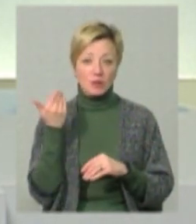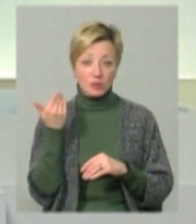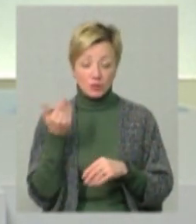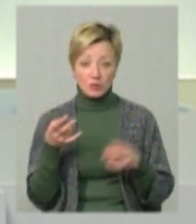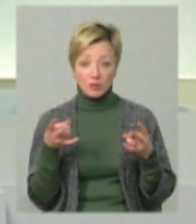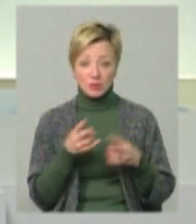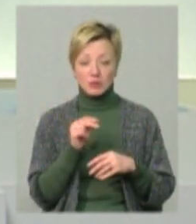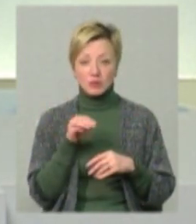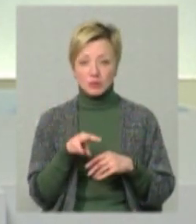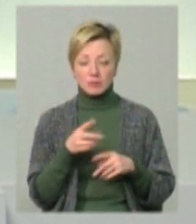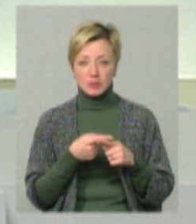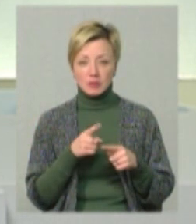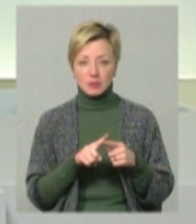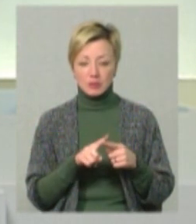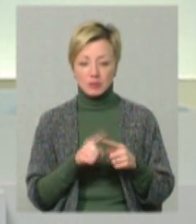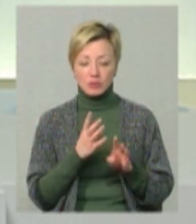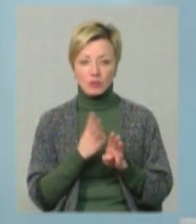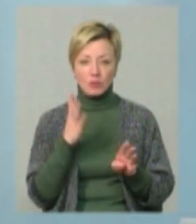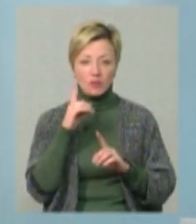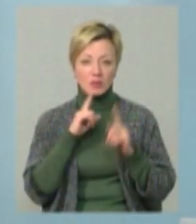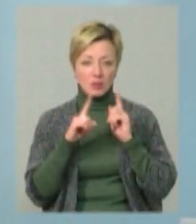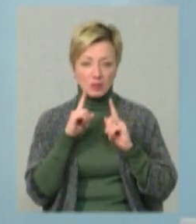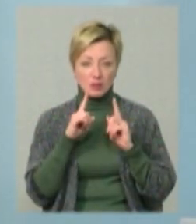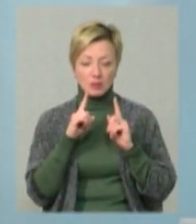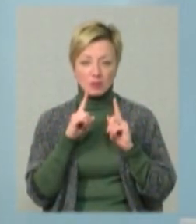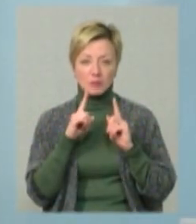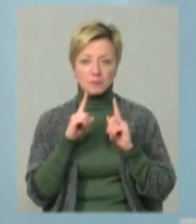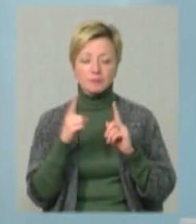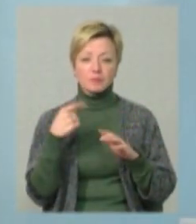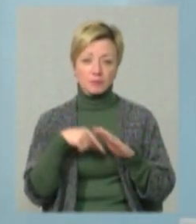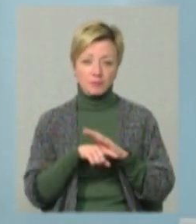раніше, аніж чергова сесія